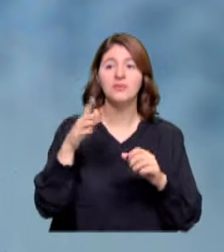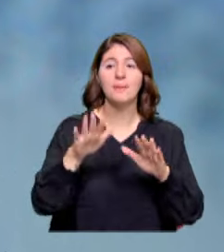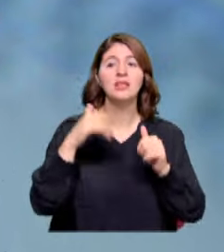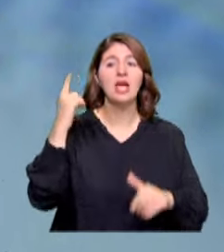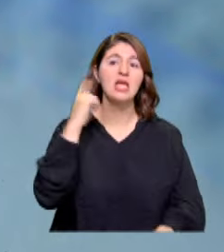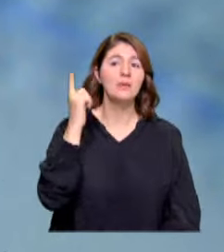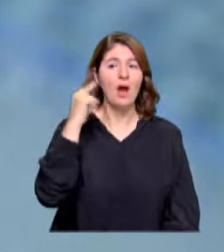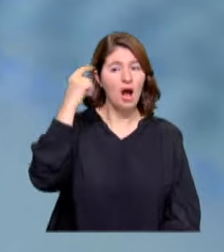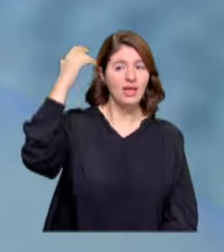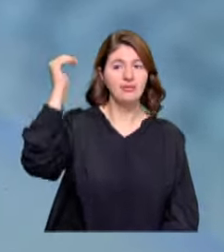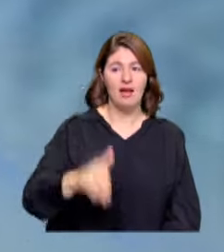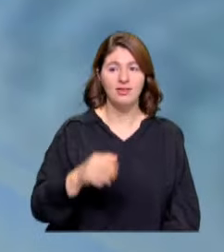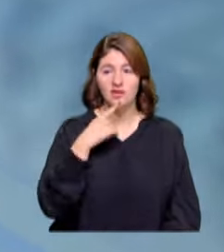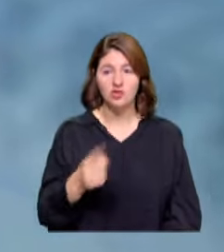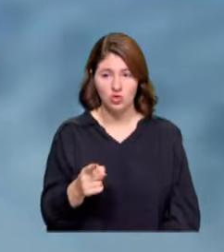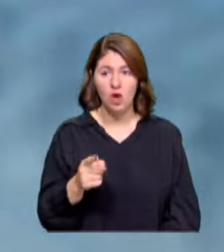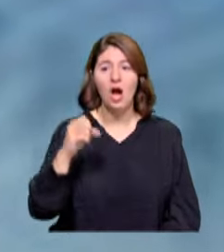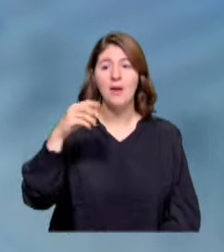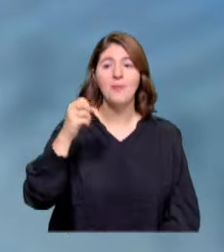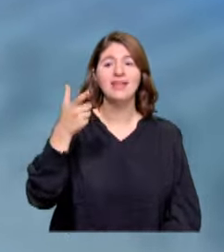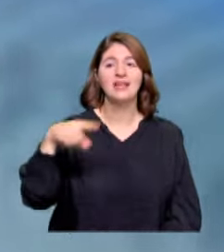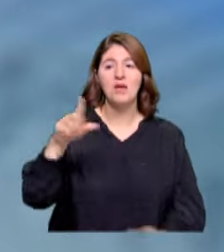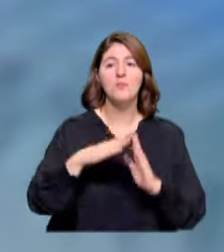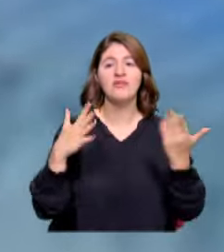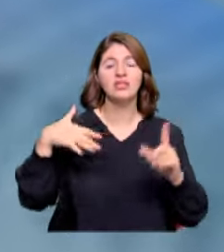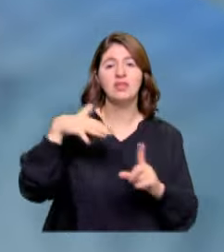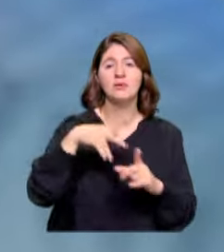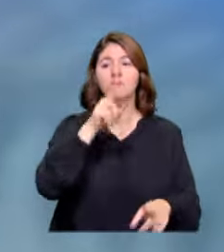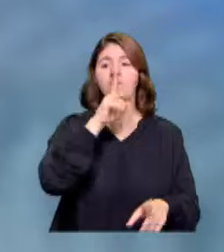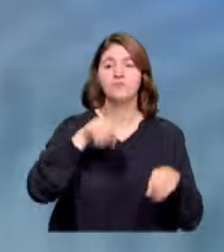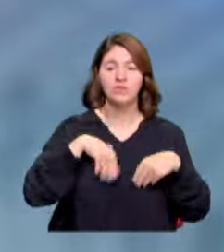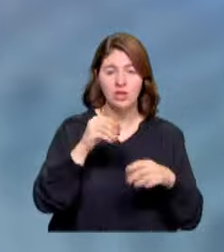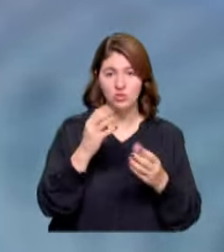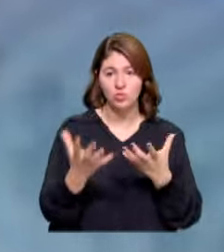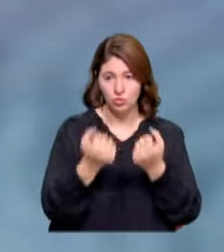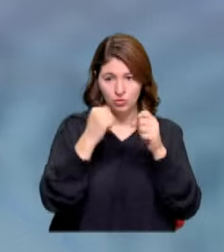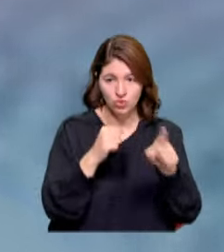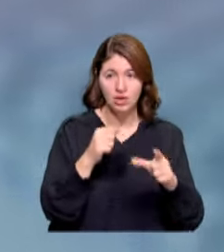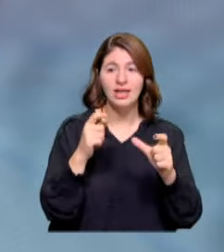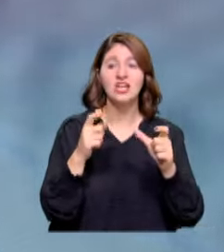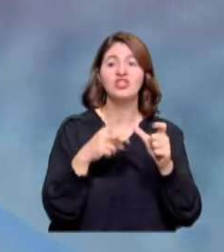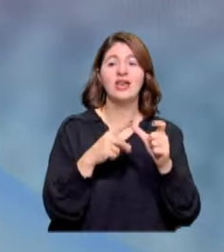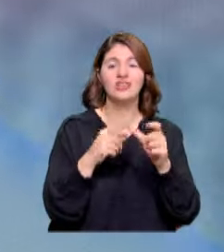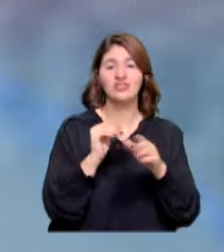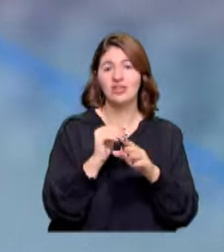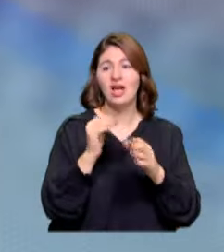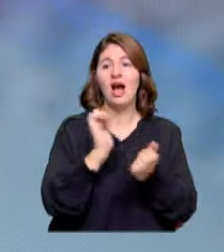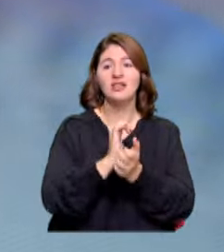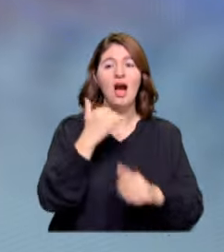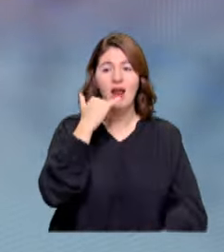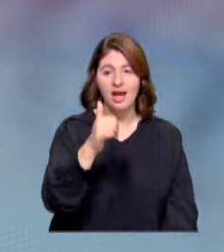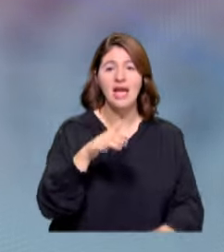aklına geldi diyor Bir Gün gazetesi. AKP'lilerin muhalefete saldırmasına ses çıkarmayan Kurtulmuş, Şen Yaşar ailesini